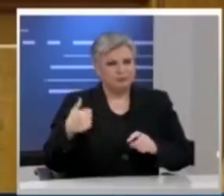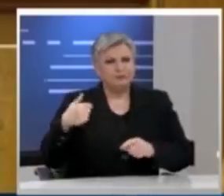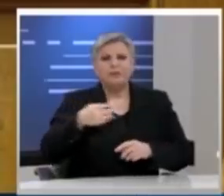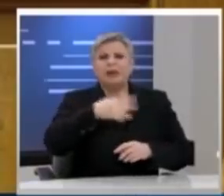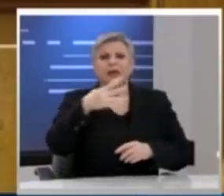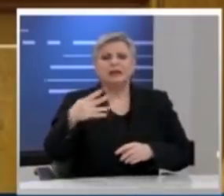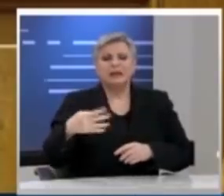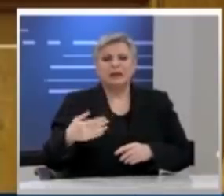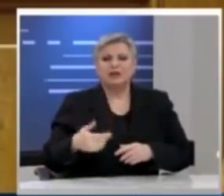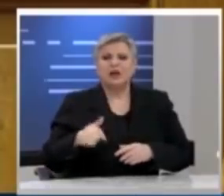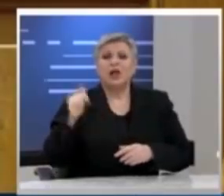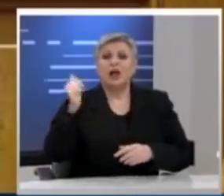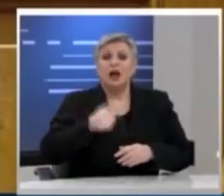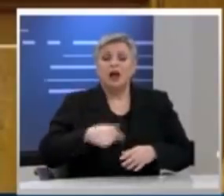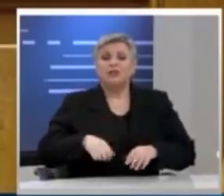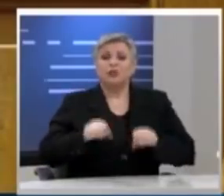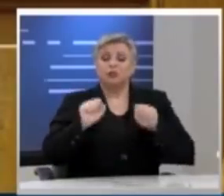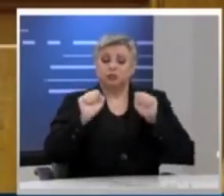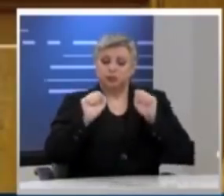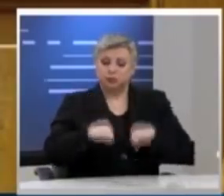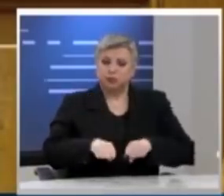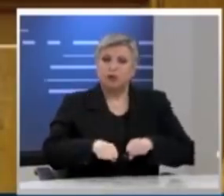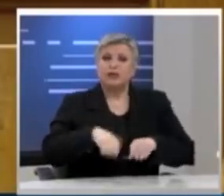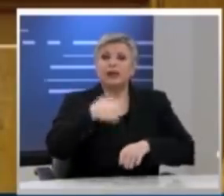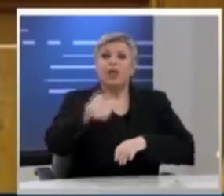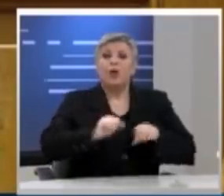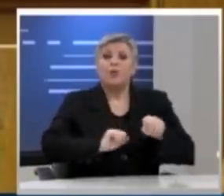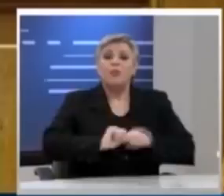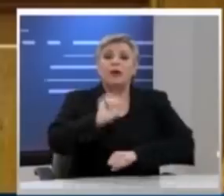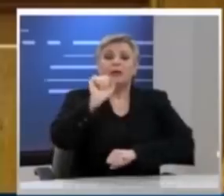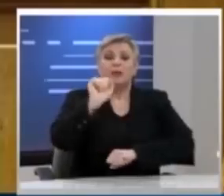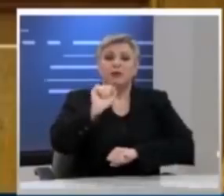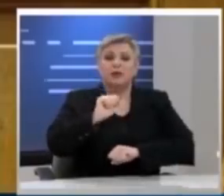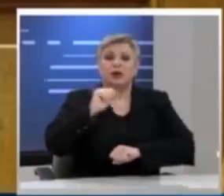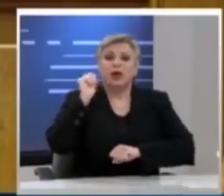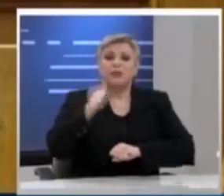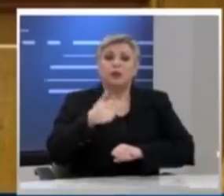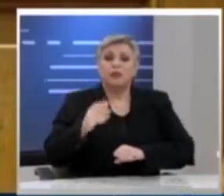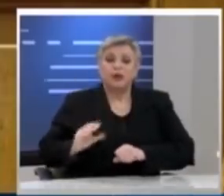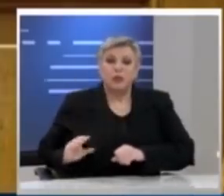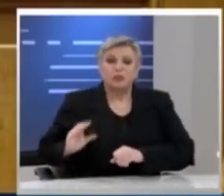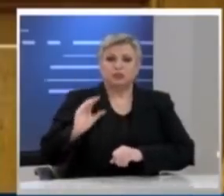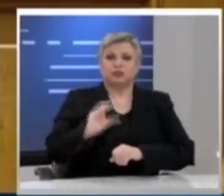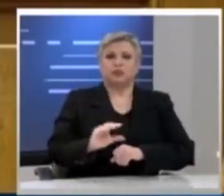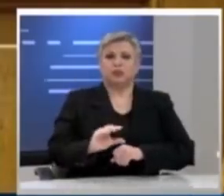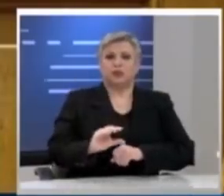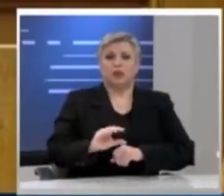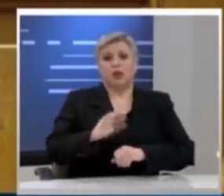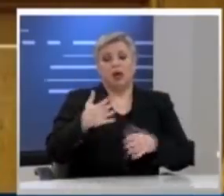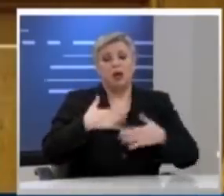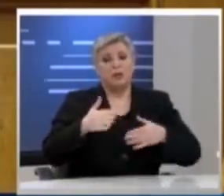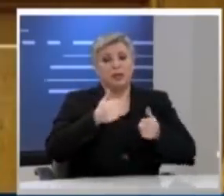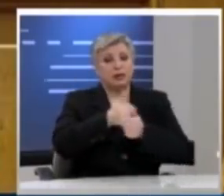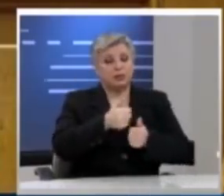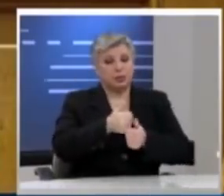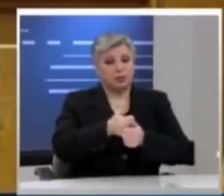λειτουργούν τα περισσότερα μεταπτυχιακά με δίδακτρα που είχαμε ποτέ στα ελληνικά πανεπιστήμια με τόσα